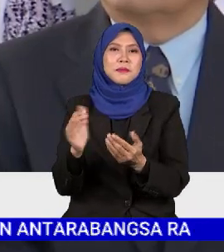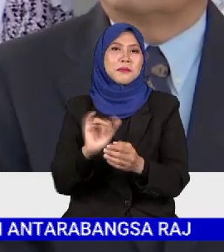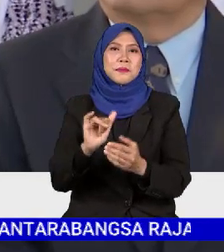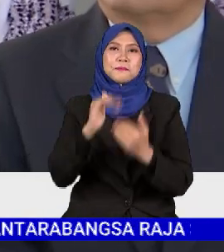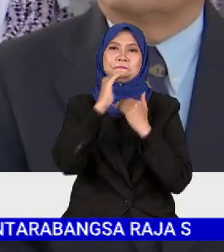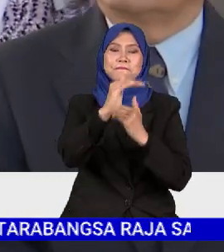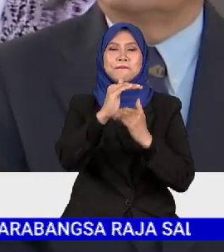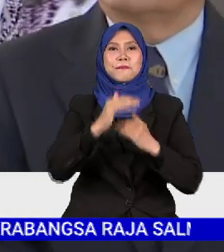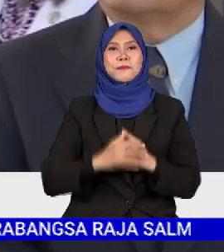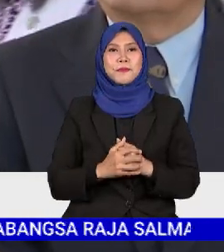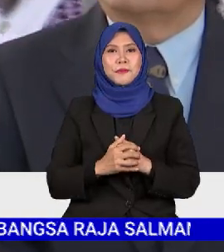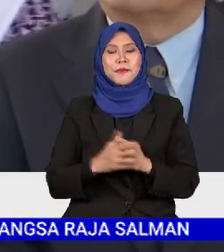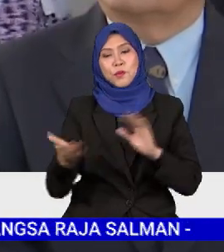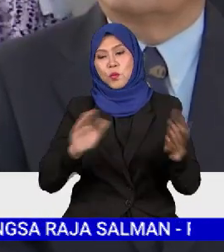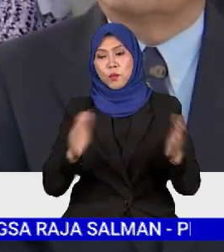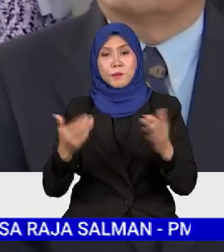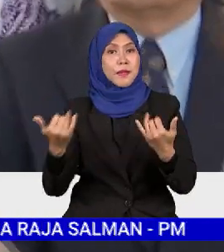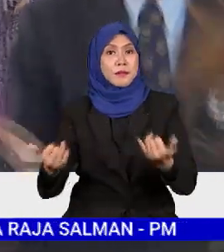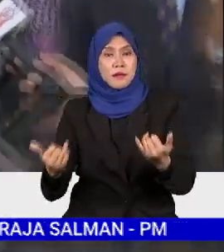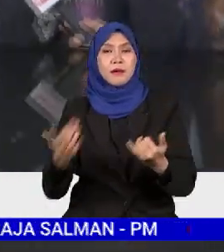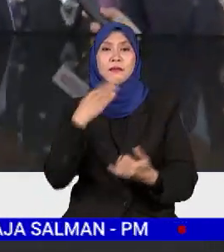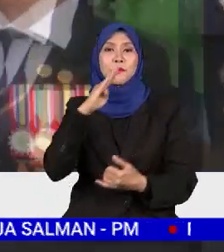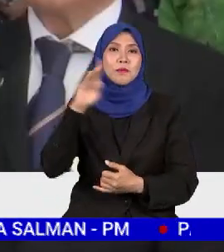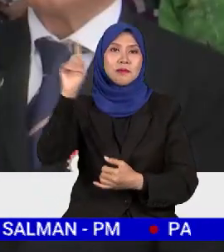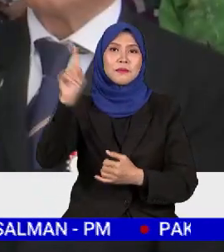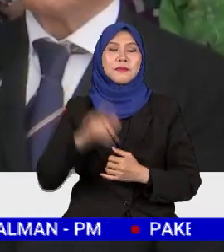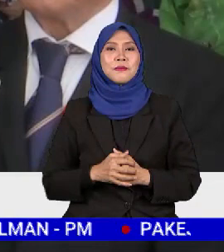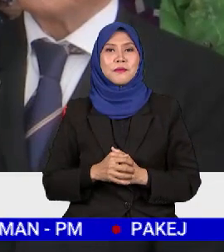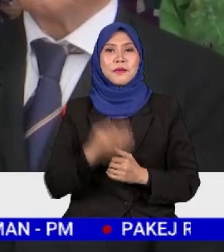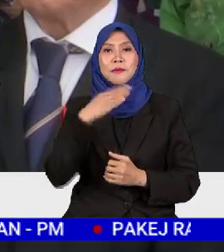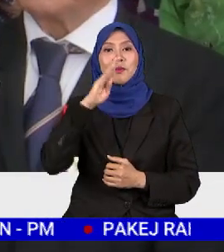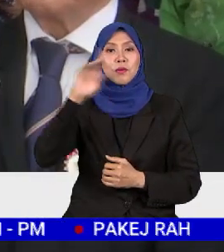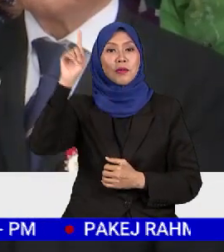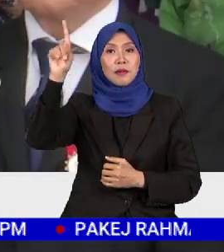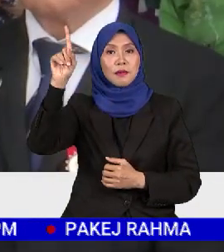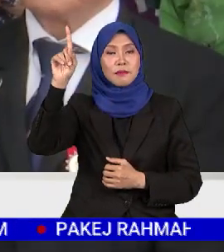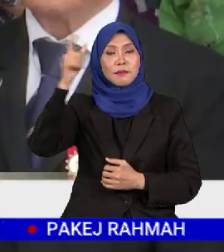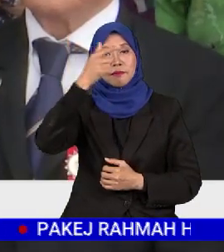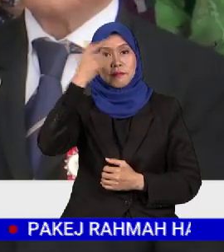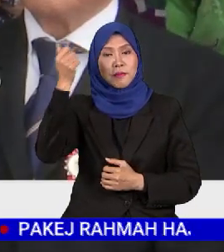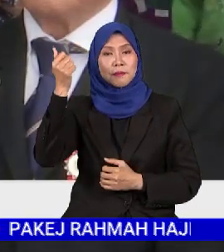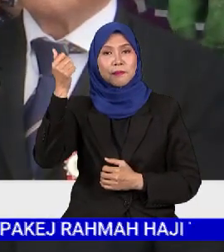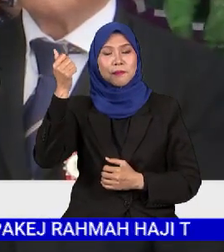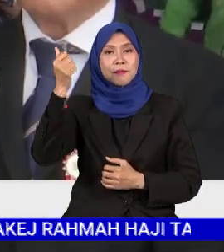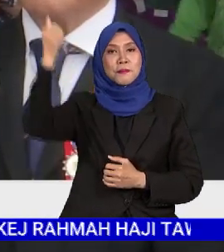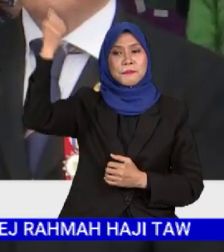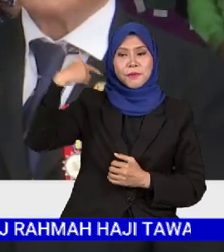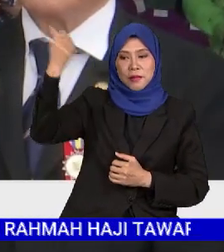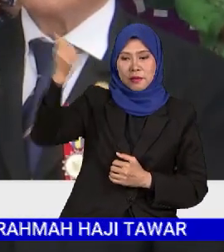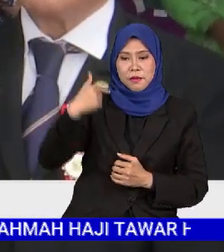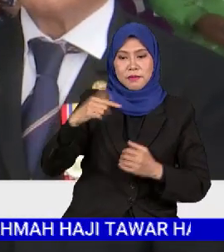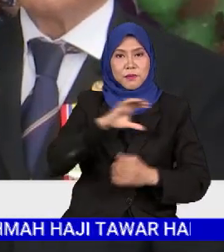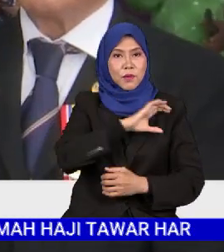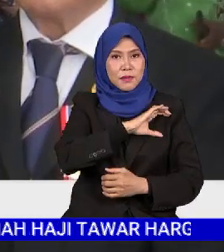terhad dibandingkan dengan sekarang. Alhamdulillah, kerana pesara-pesara polis